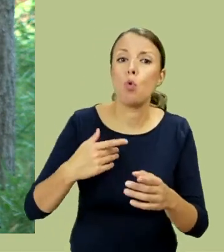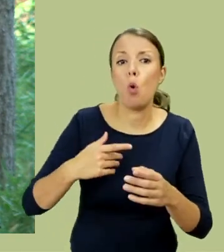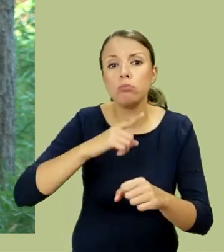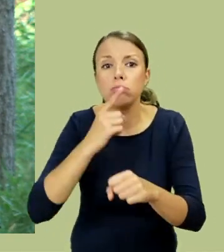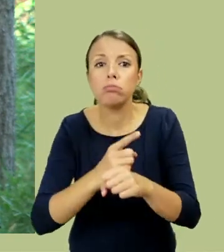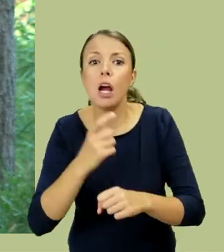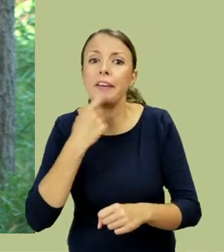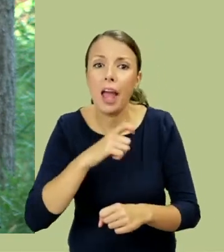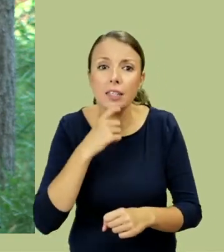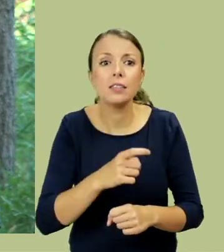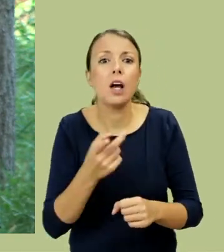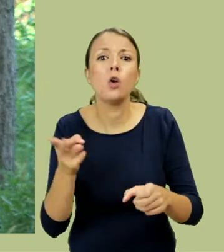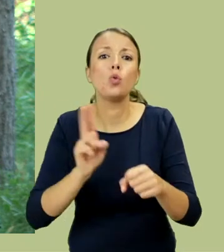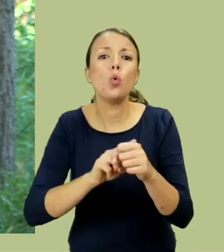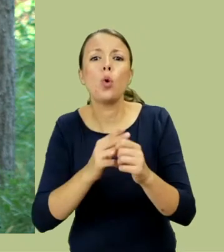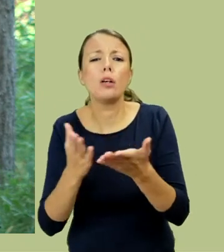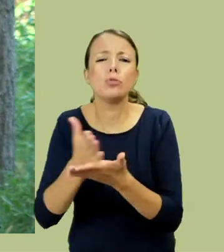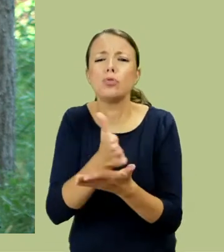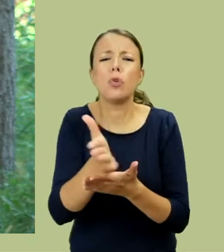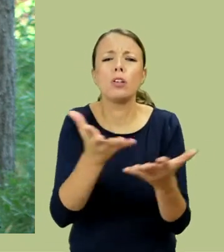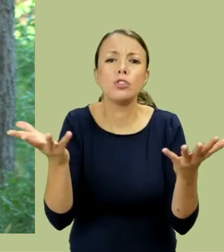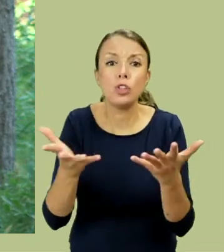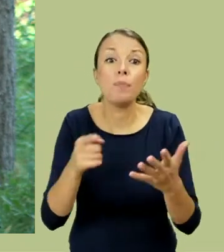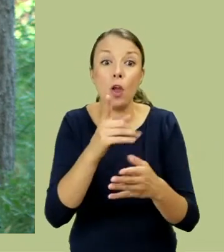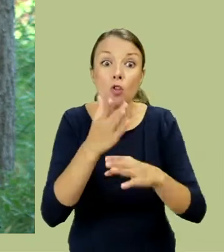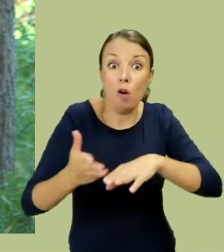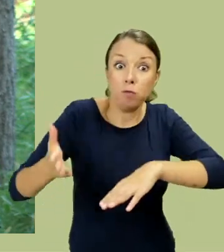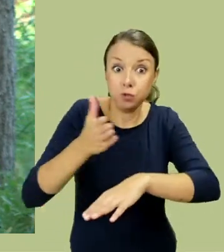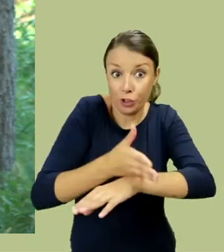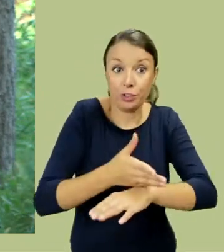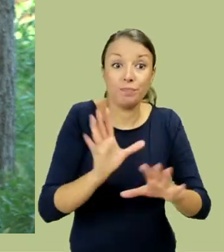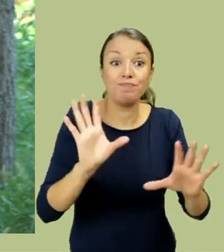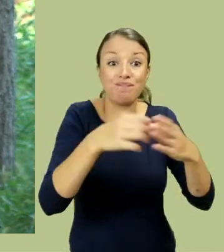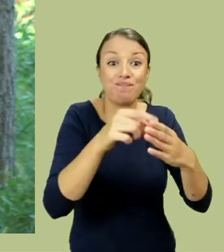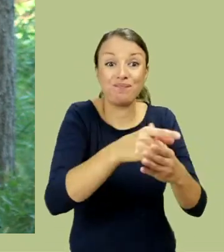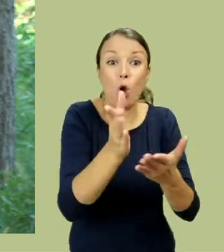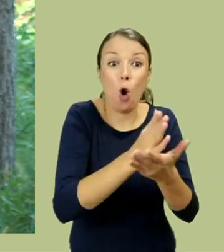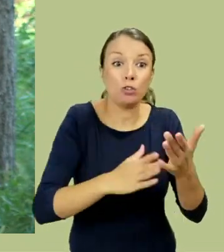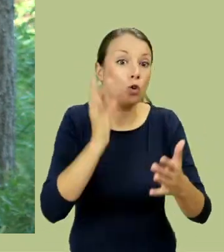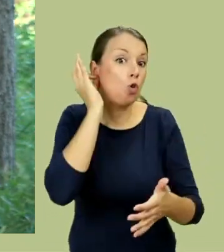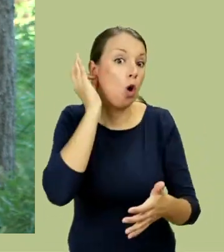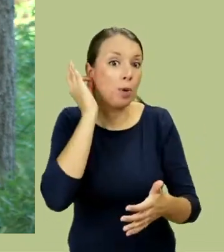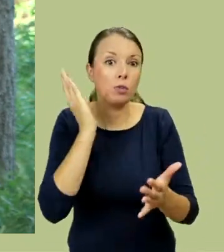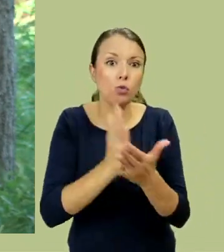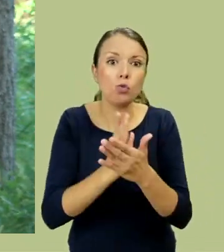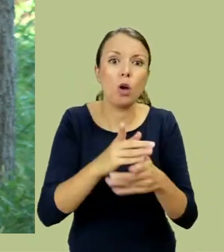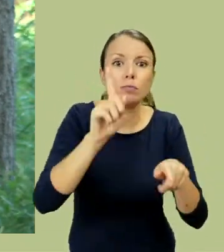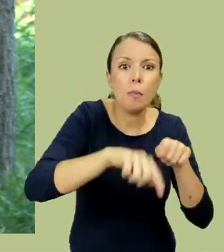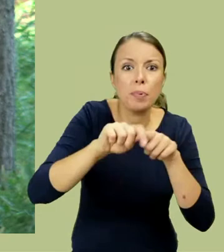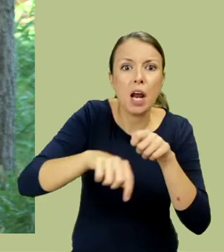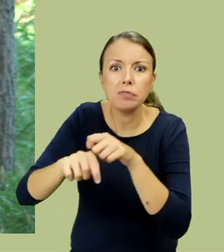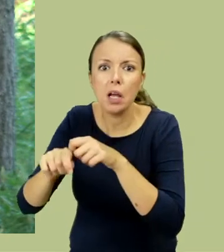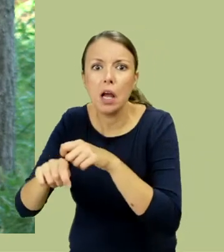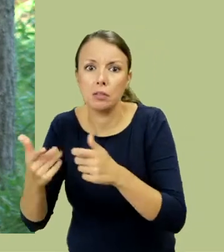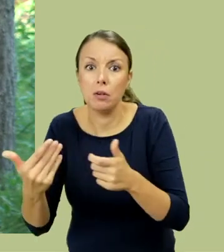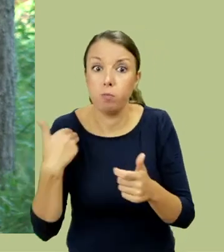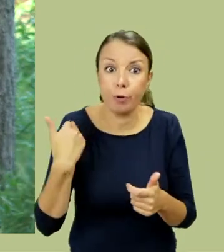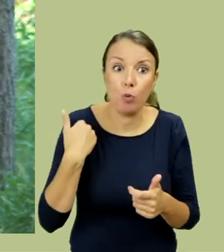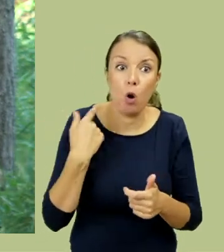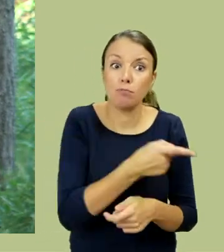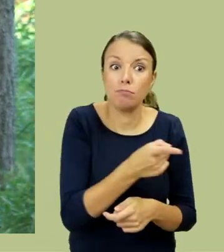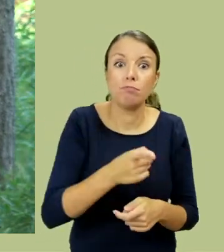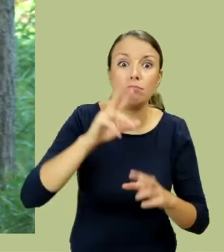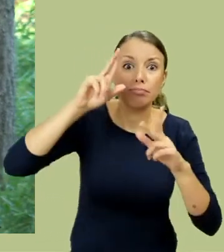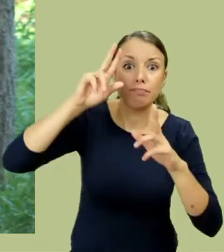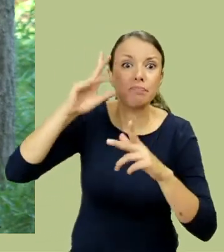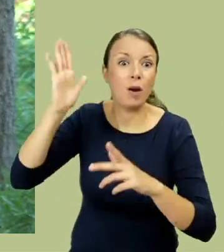jaką stronę, to wcześniej kobiece oddziały robiły penetrację i po prostu wiedzieli, co się tam dzieje.